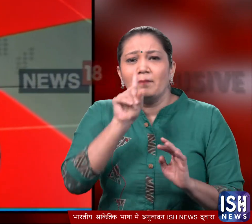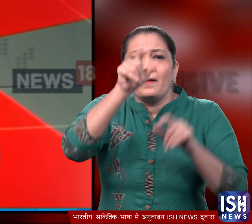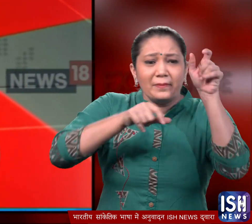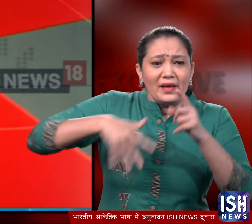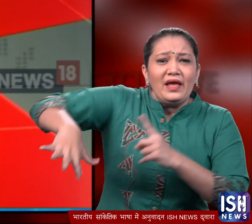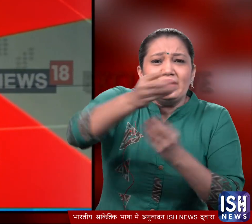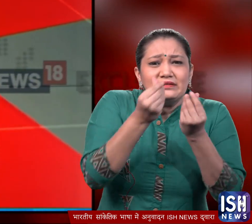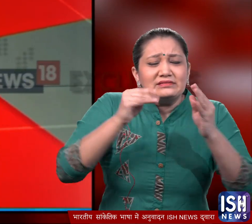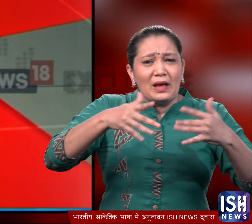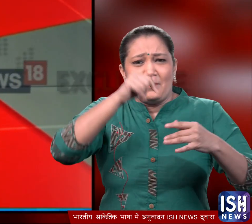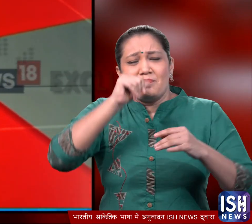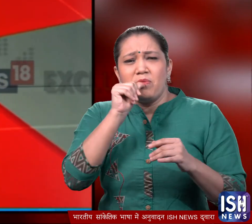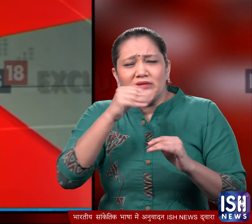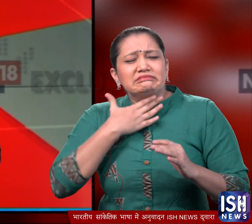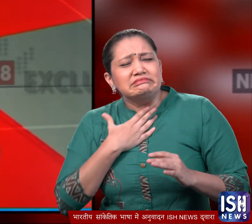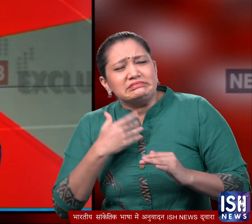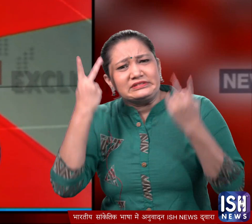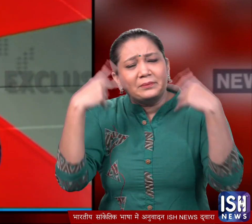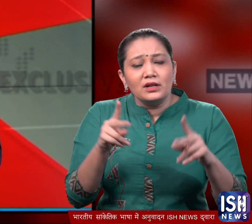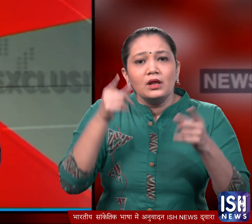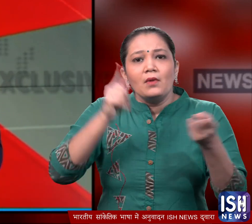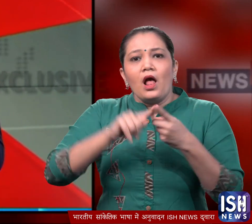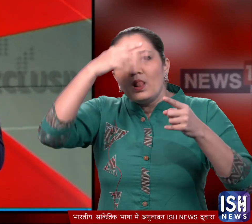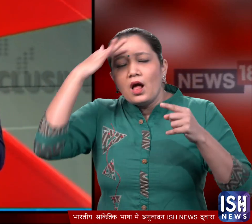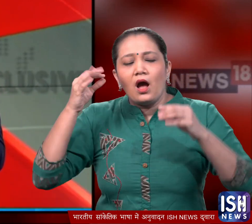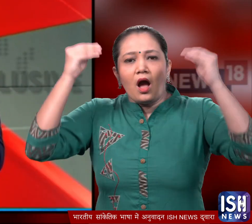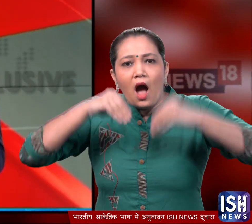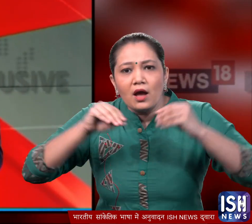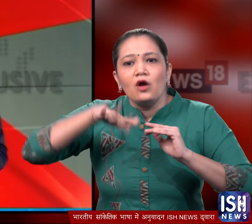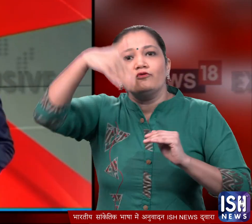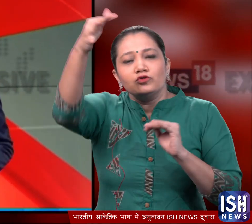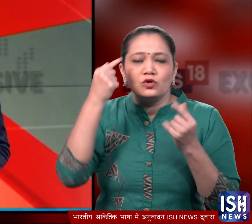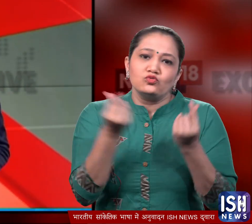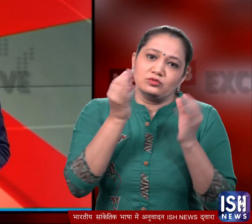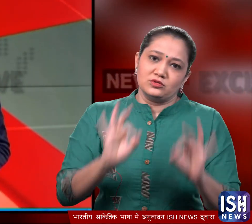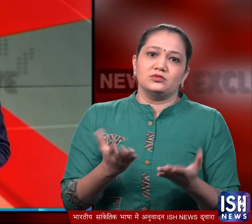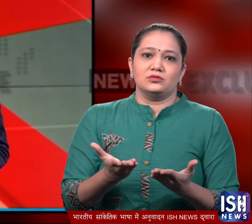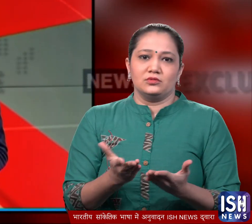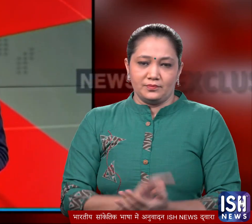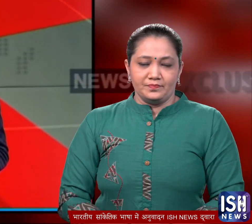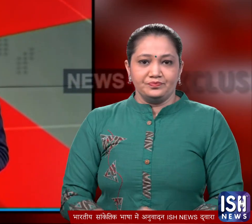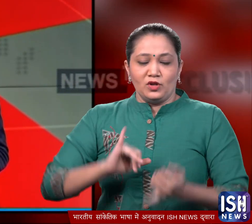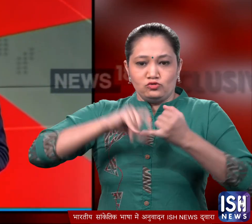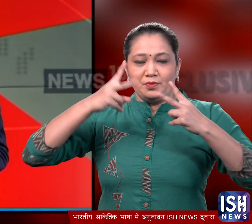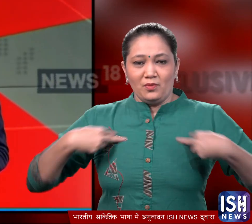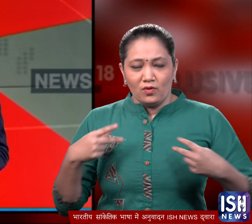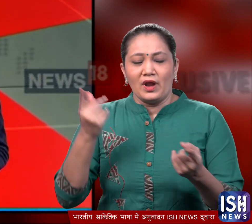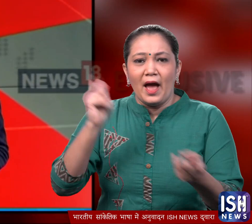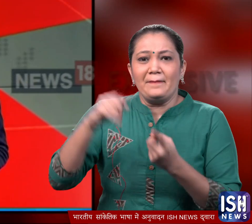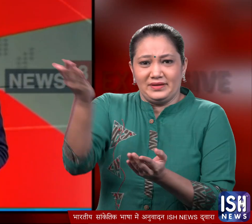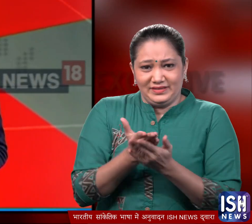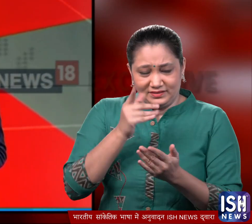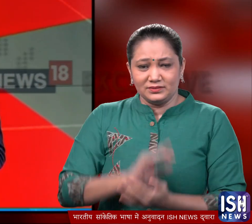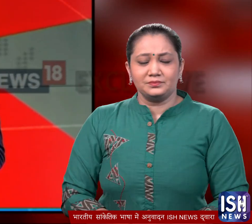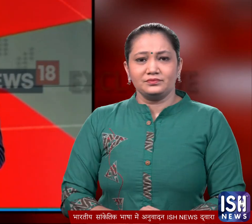बूंद पानी के लिए तरसने वाले इस इलाके के लिए कुदरत की यह सौगात लंबे समय तक काम भी आएगी। सुप्रीम कोर्ट में हुई एक